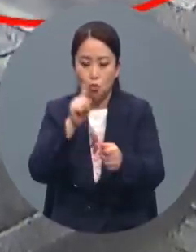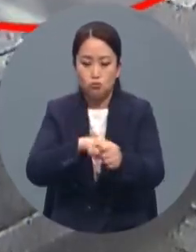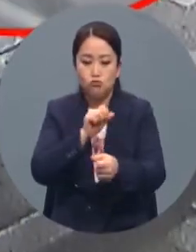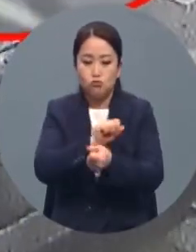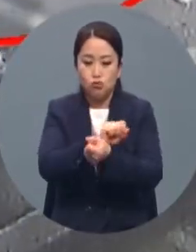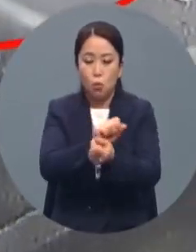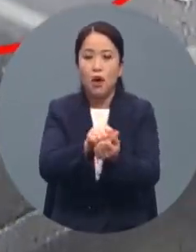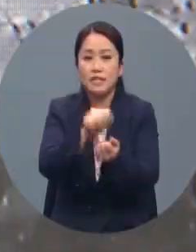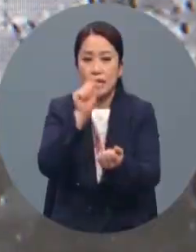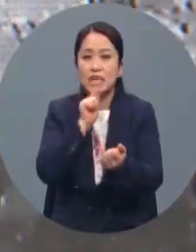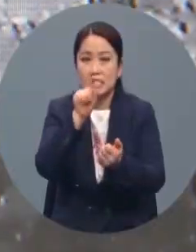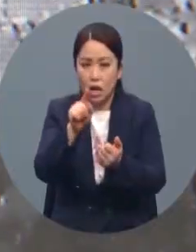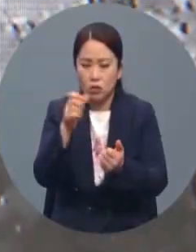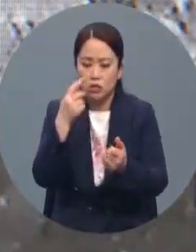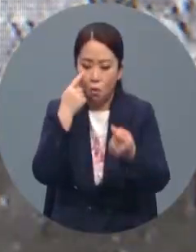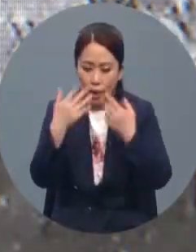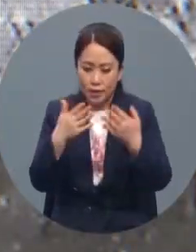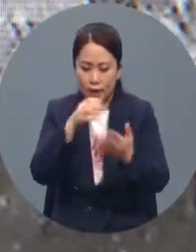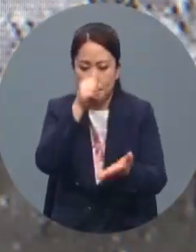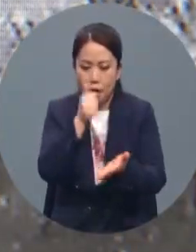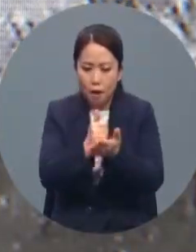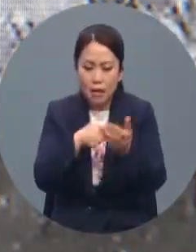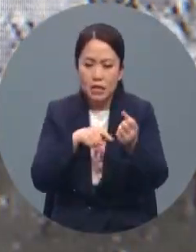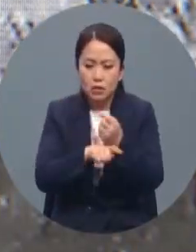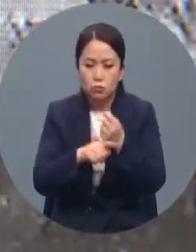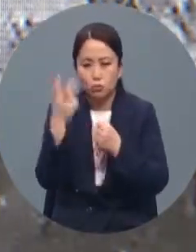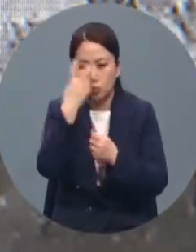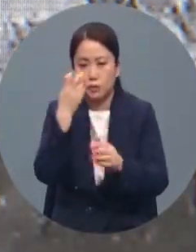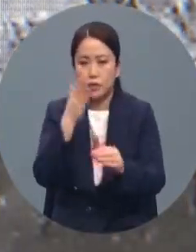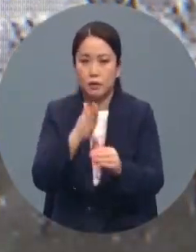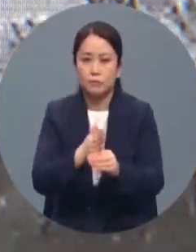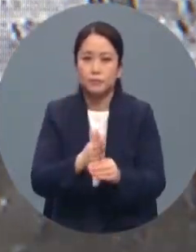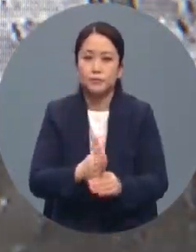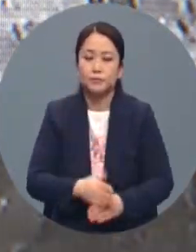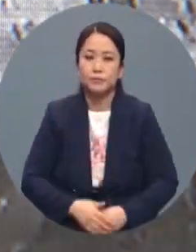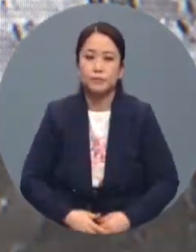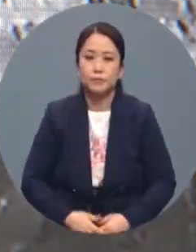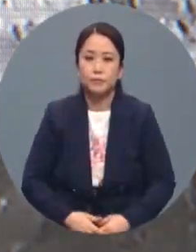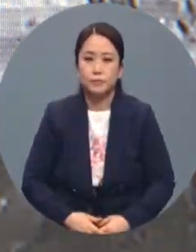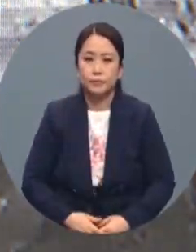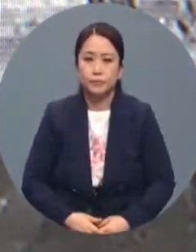정확한 범행 동기를 조사하고 있습니다. MBC 뉴스 류재민입니다.